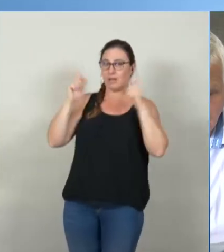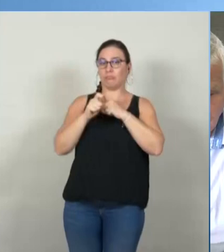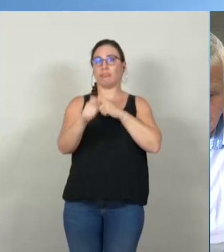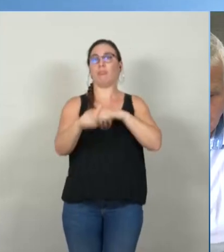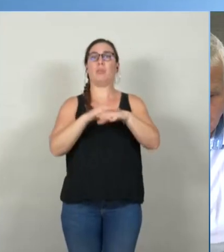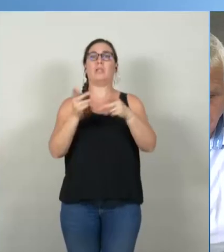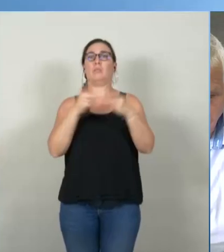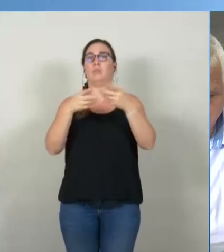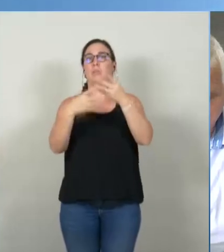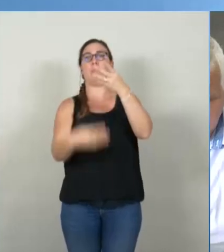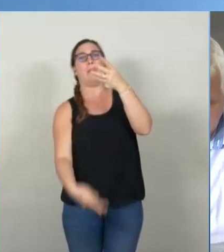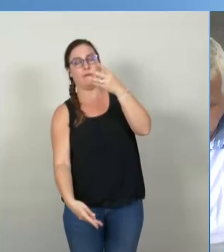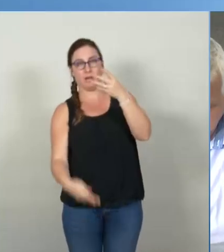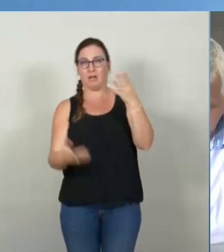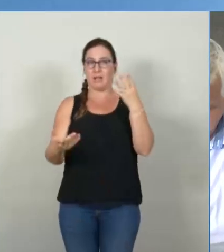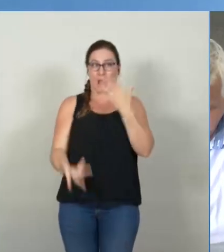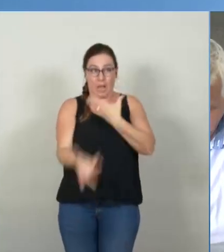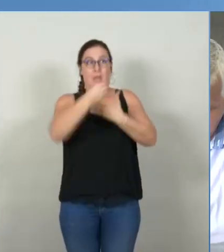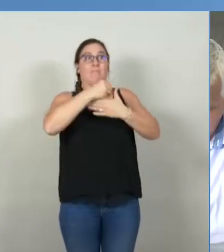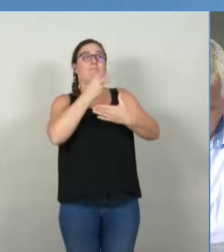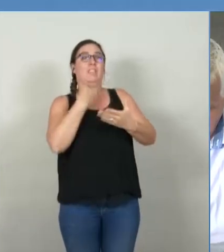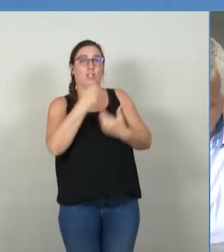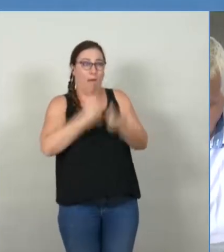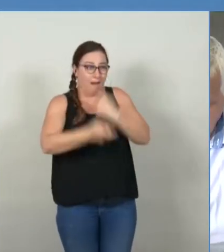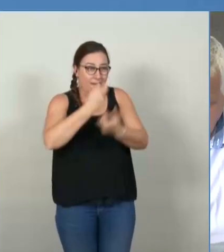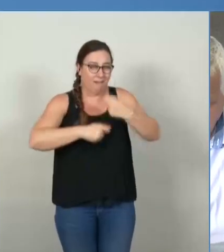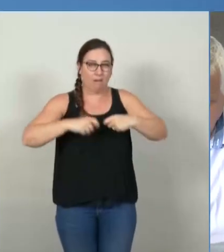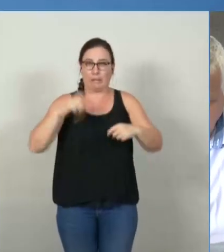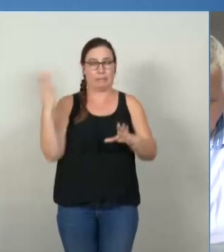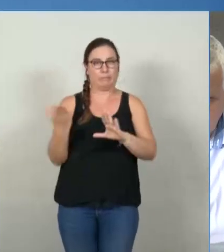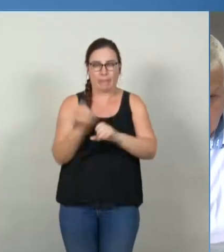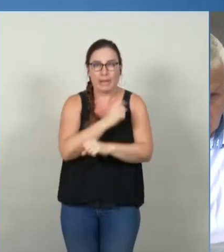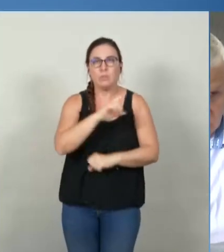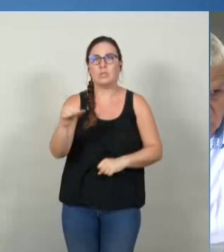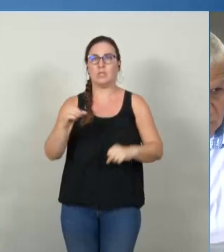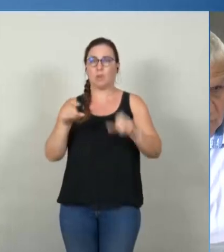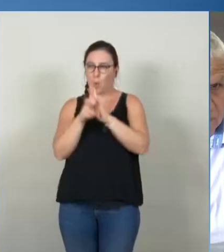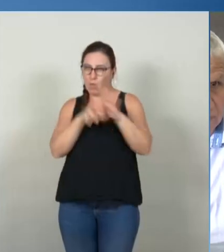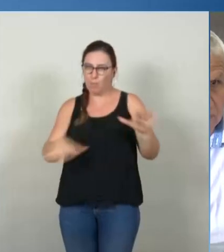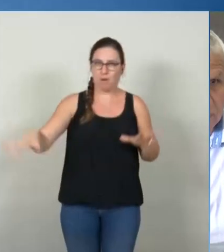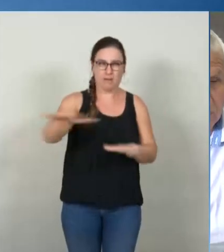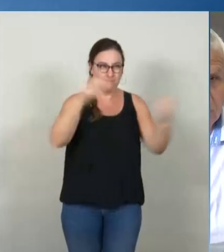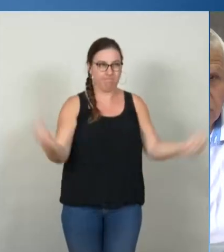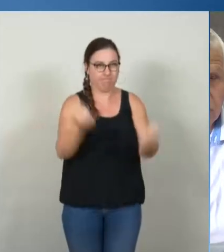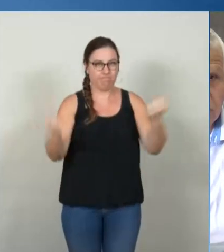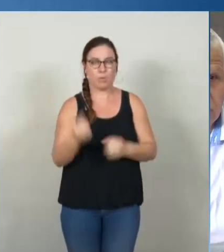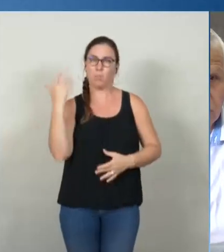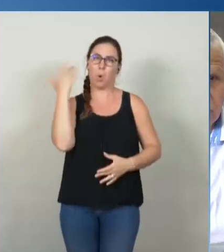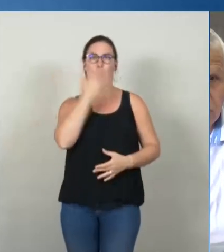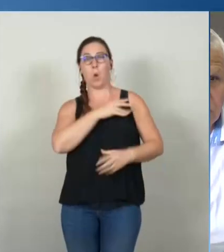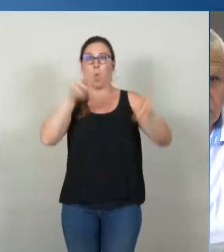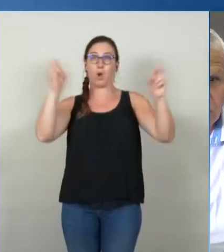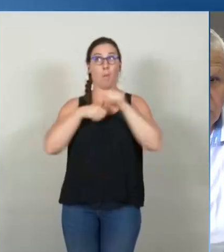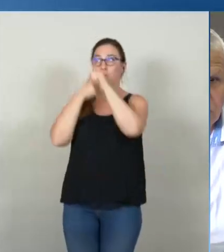publique n'ont pas réussi à embarquer la population à diffuser auprès des gros noblois pour que notre ville vive aux couleurs de cet événement